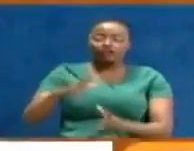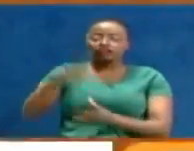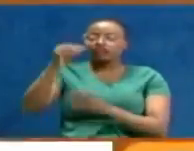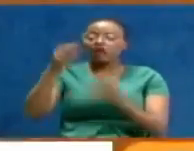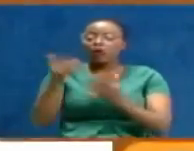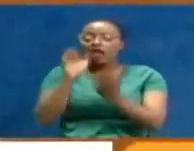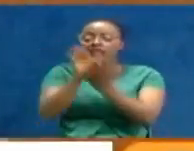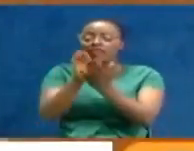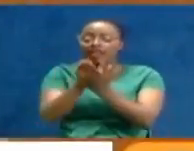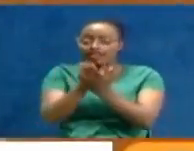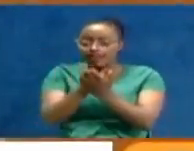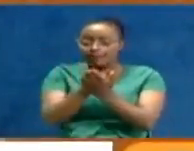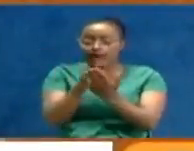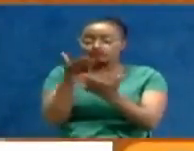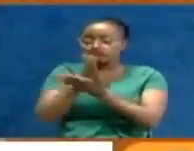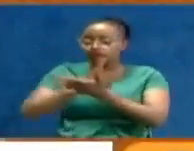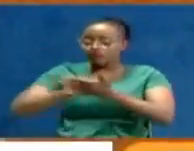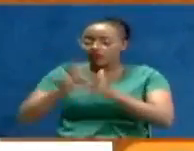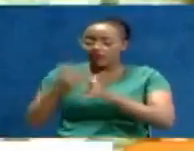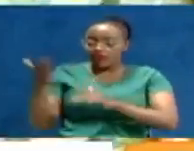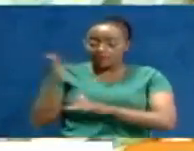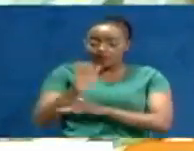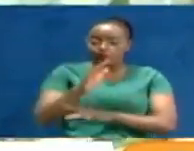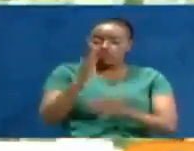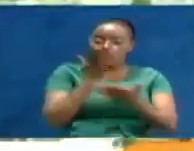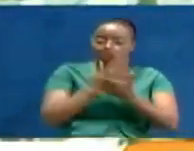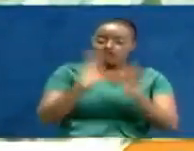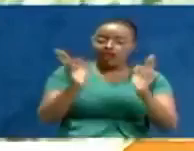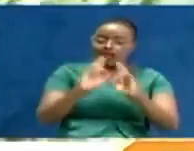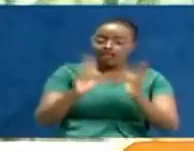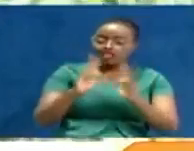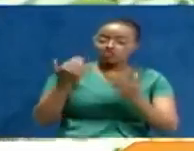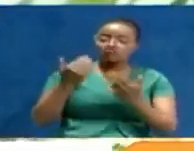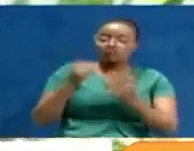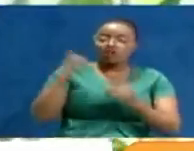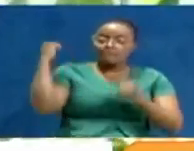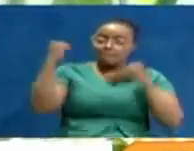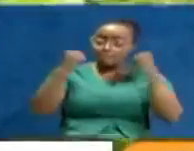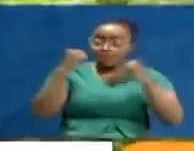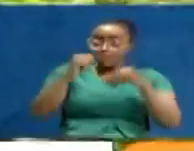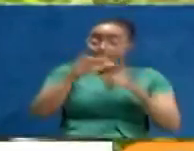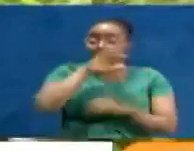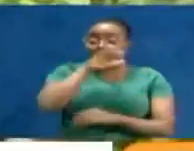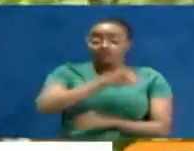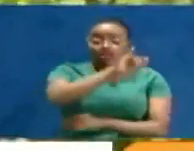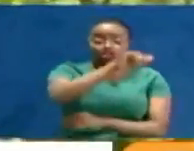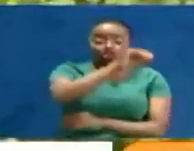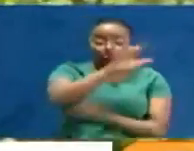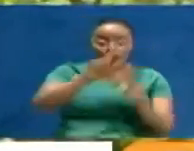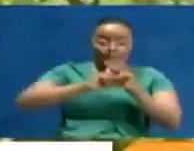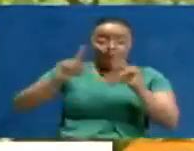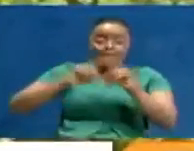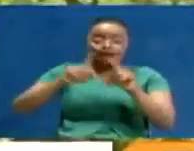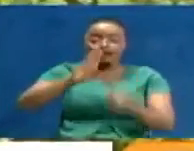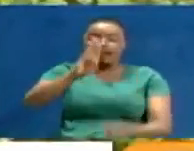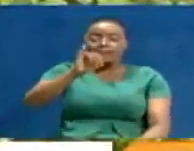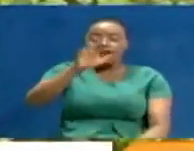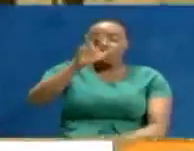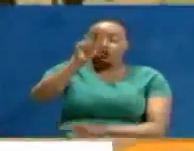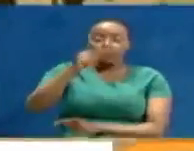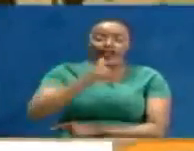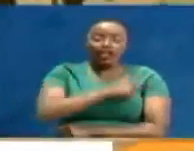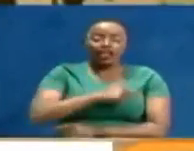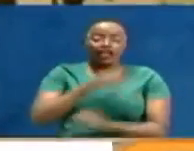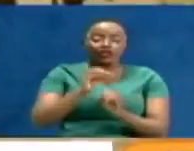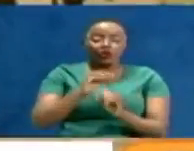where they keep utensils and returned with a knife ready to attack his two sons. Joel ran for his dear life, but Byron was not